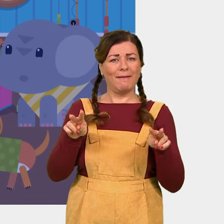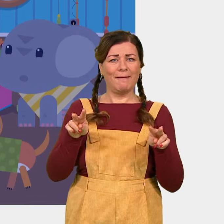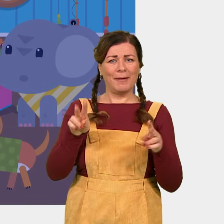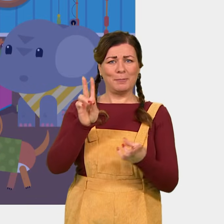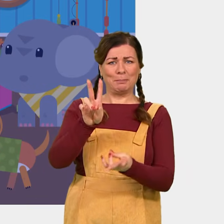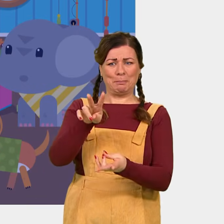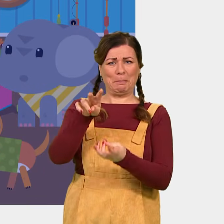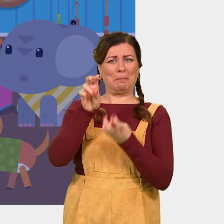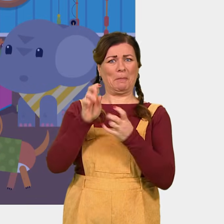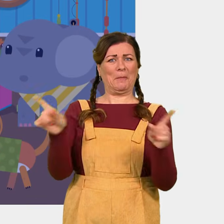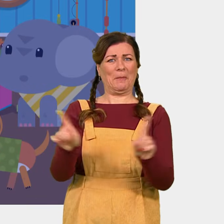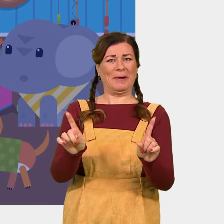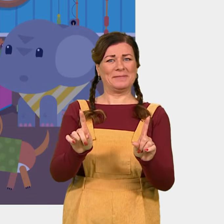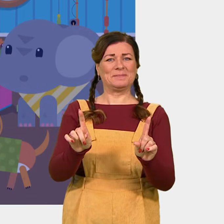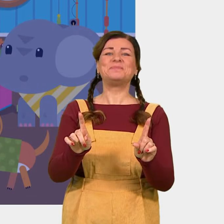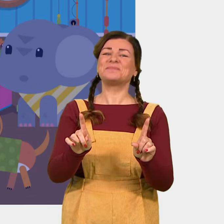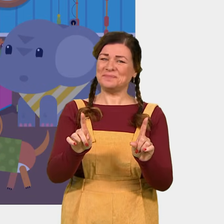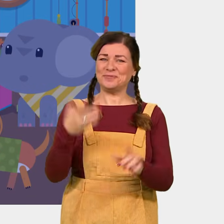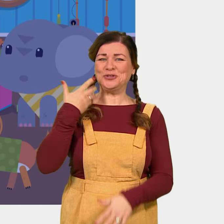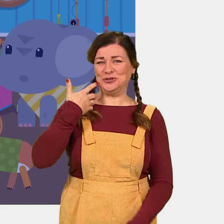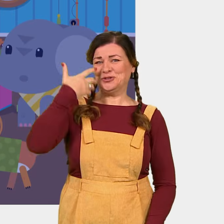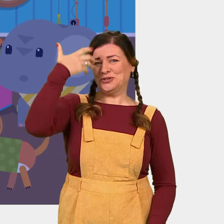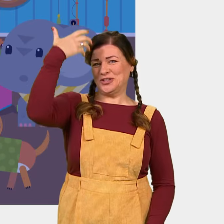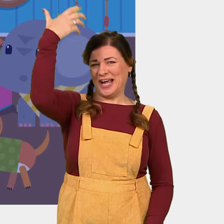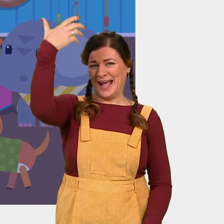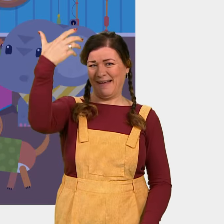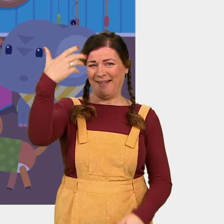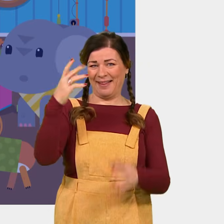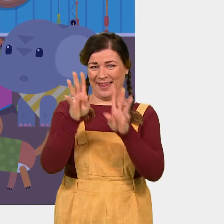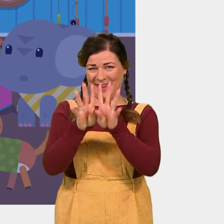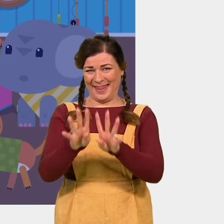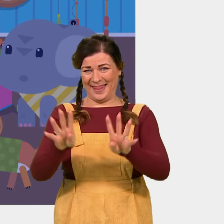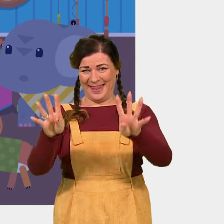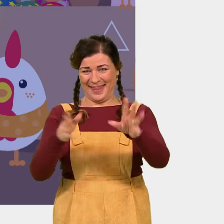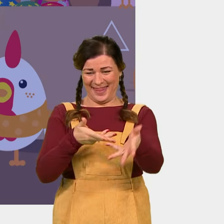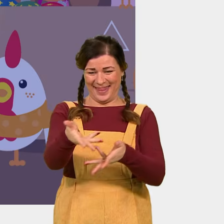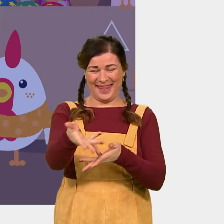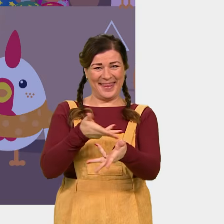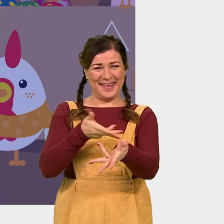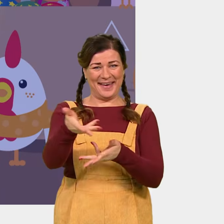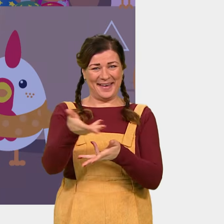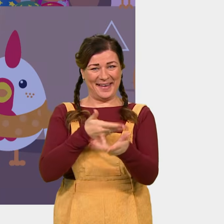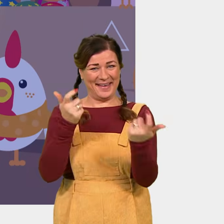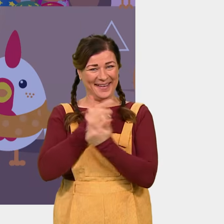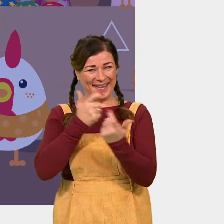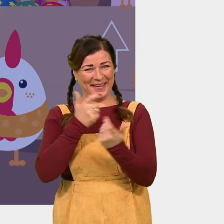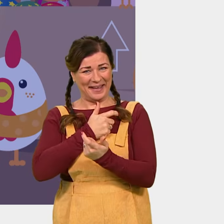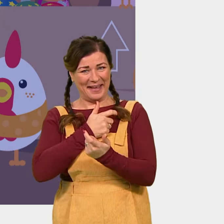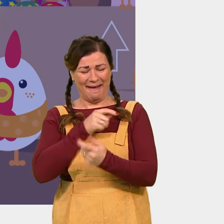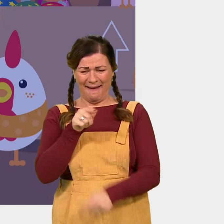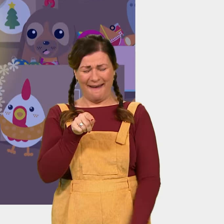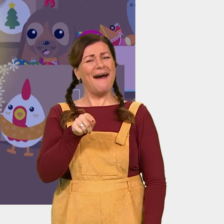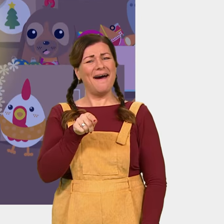criw yr atig, welon nhw Jangle yn siarad â chwerthin hefo